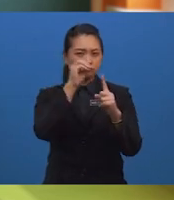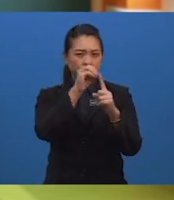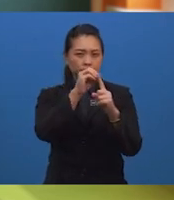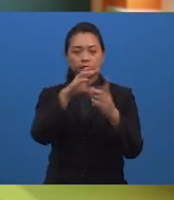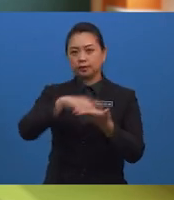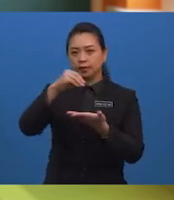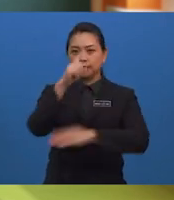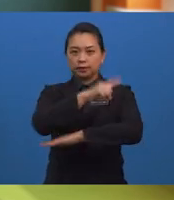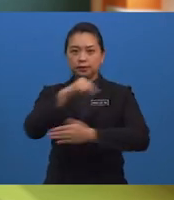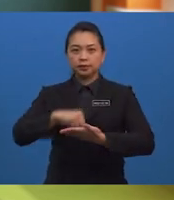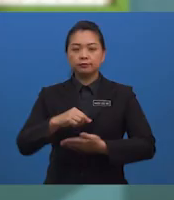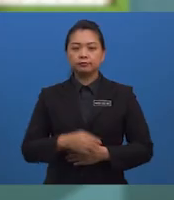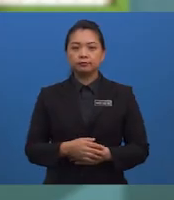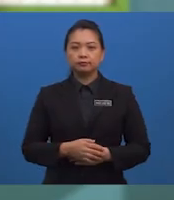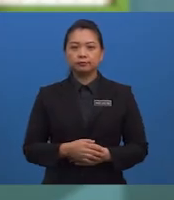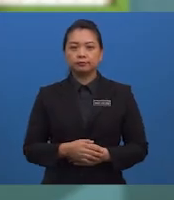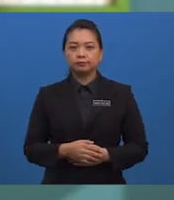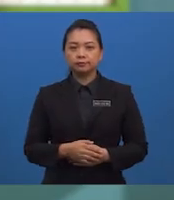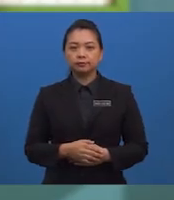ini.